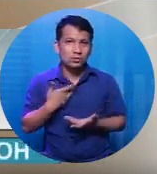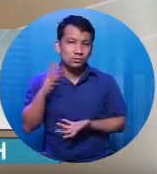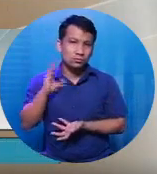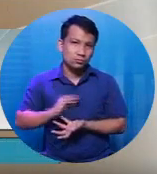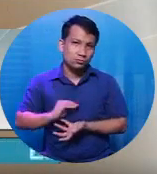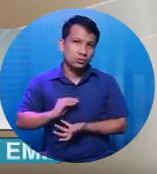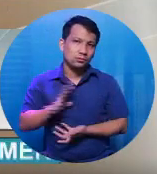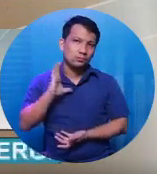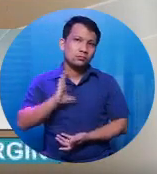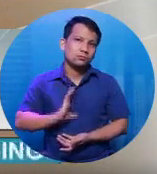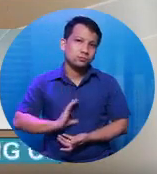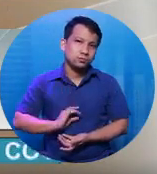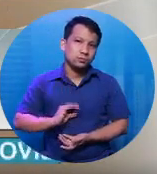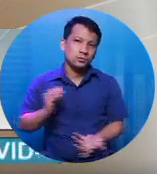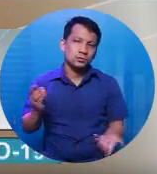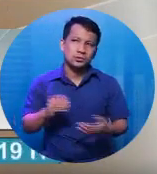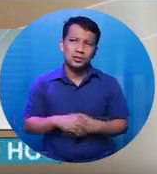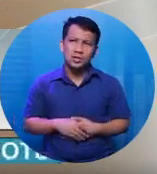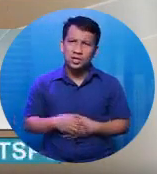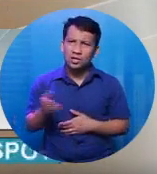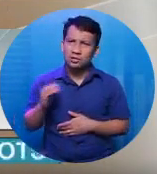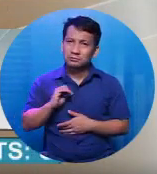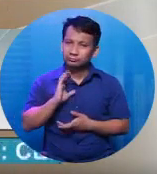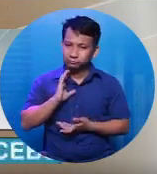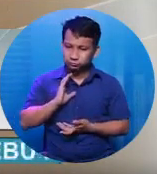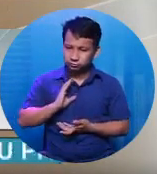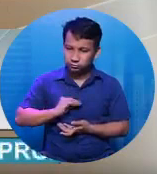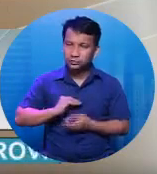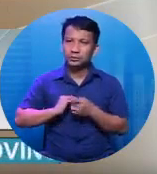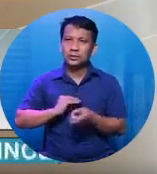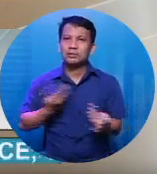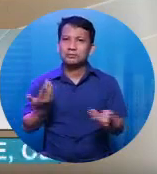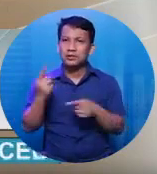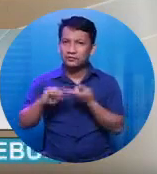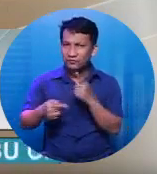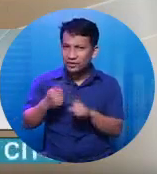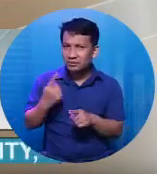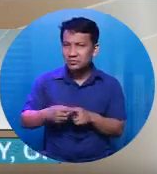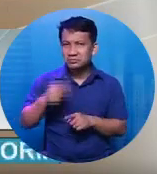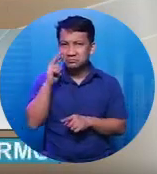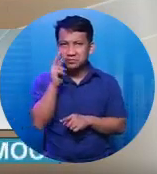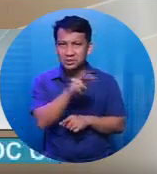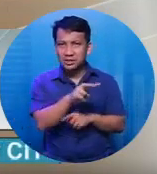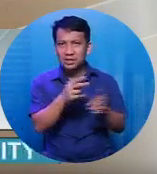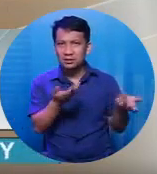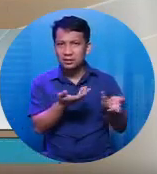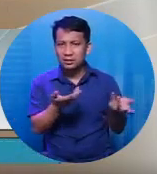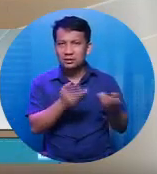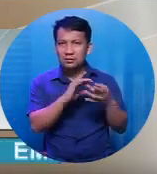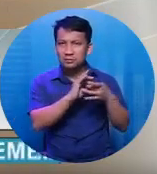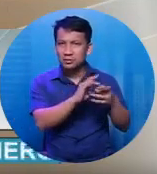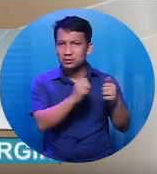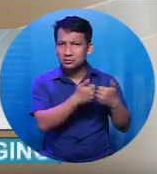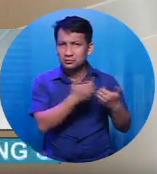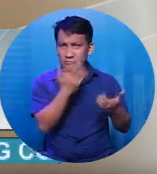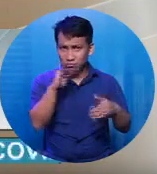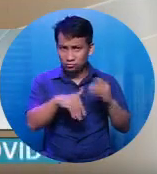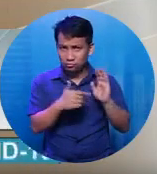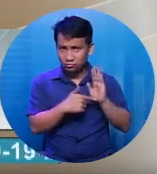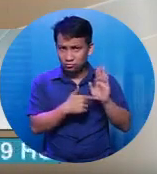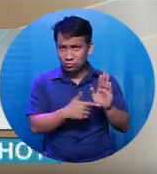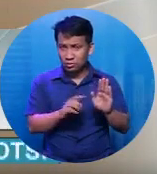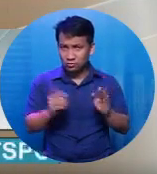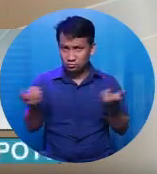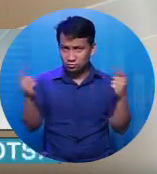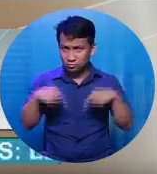talaga ako. Ma'am, yung mga kaibigan ninyo, kakilala ninyo na nakakita na meron siyang karelasyon na iba, willing ba mag-testify